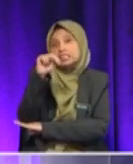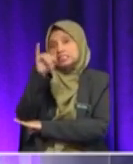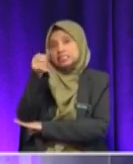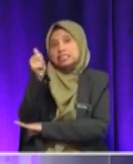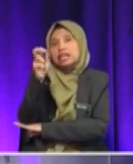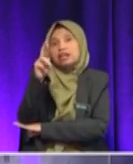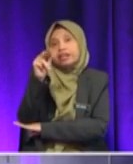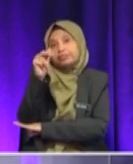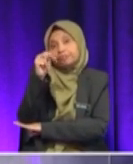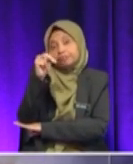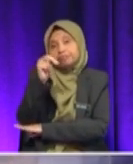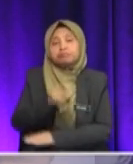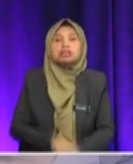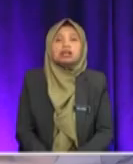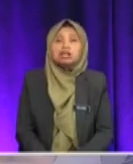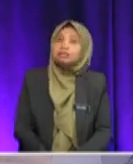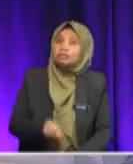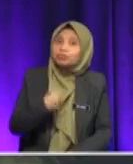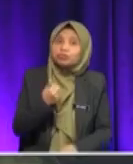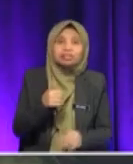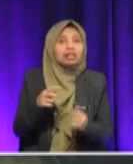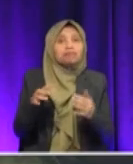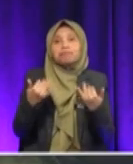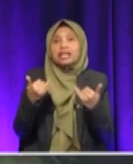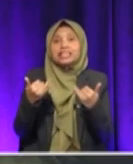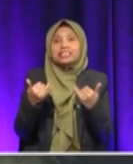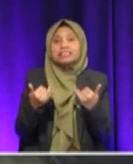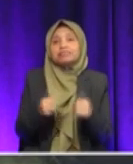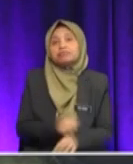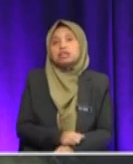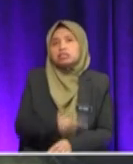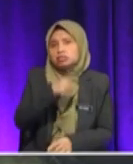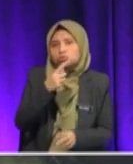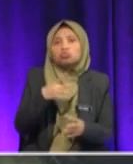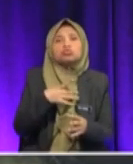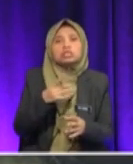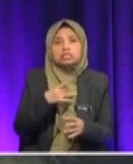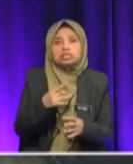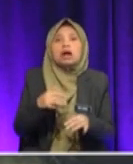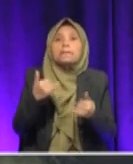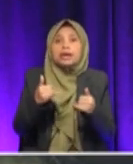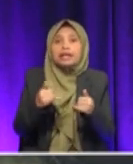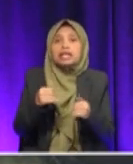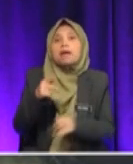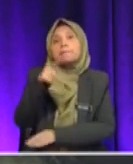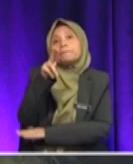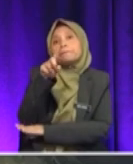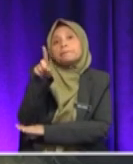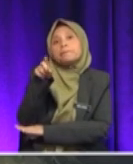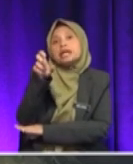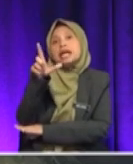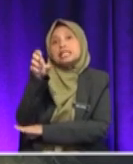good ciuman semuanya seronok kita main-main segini xrona.com masuk ke bermain puzzle